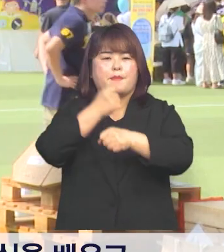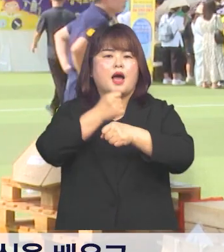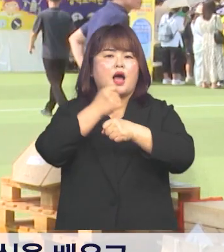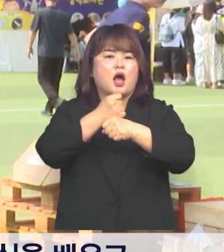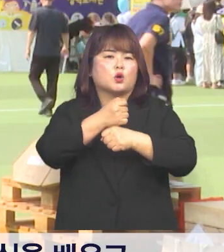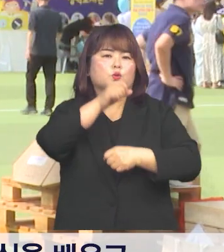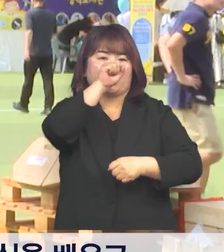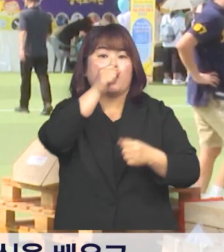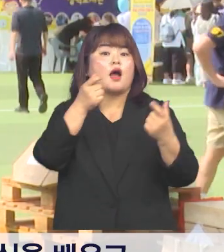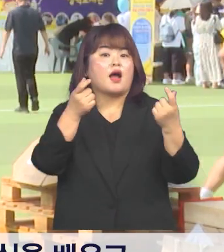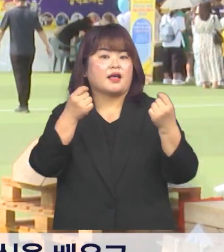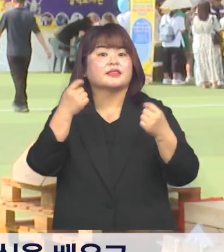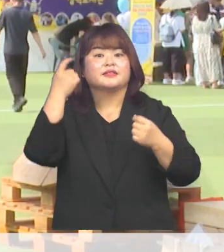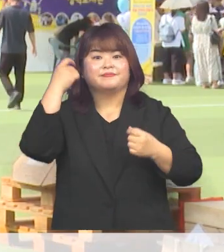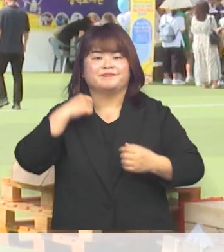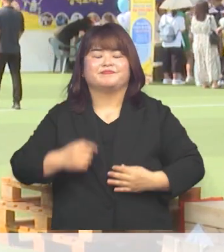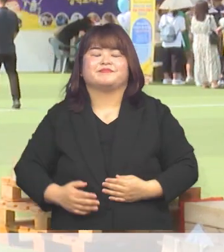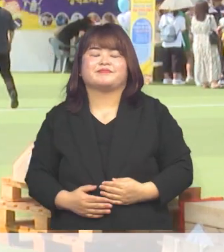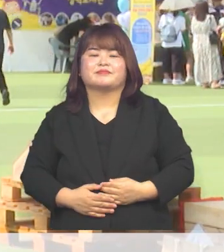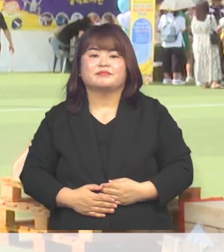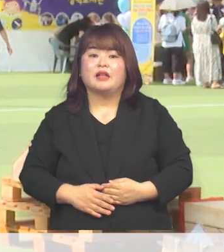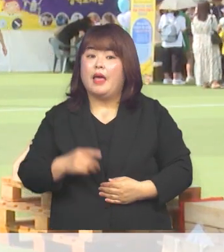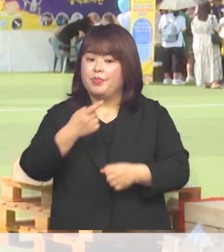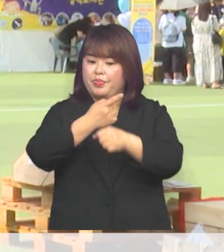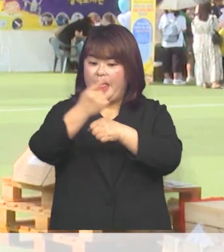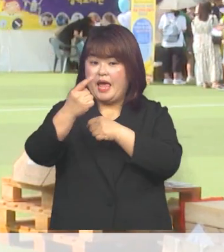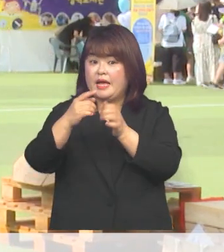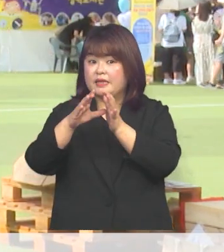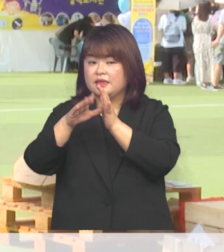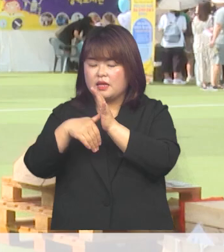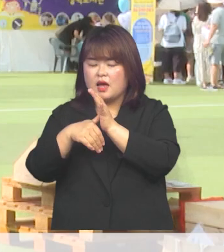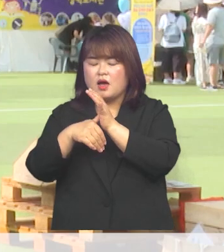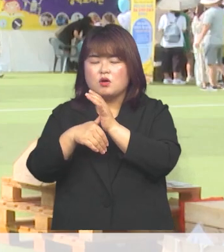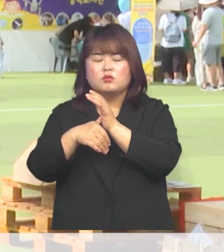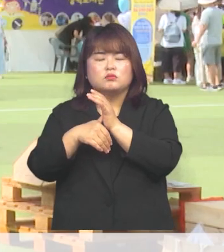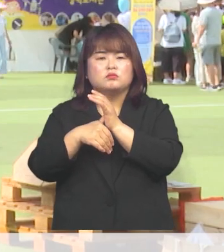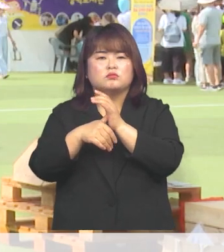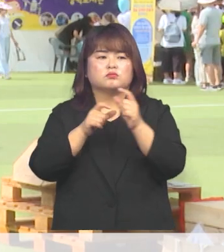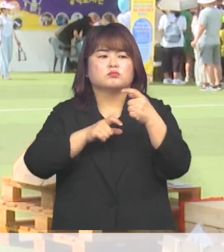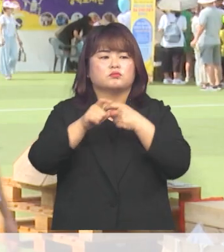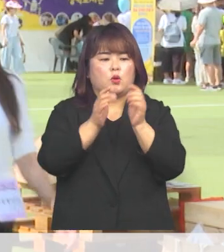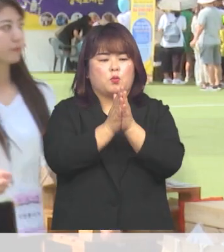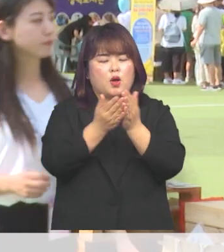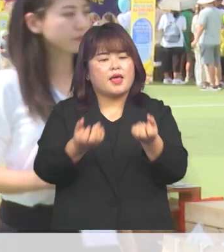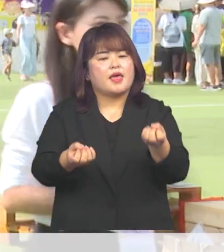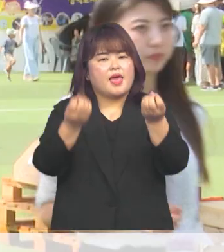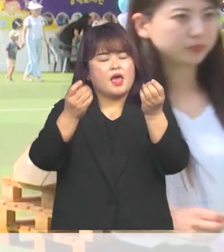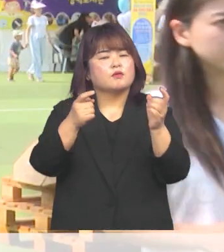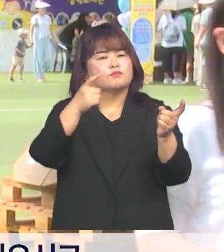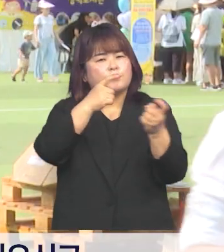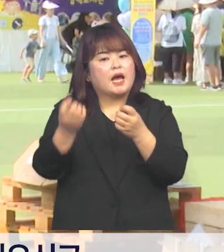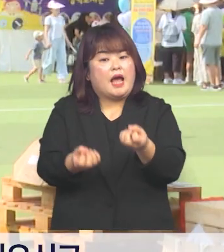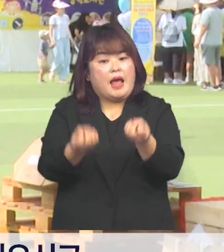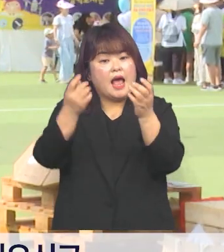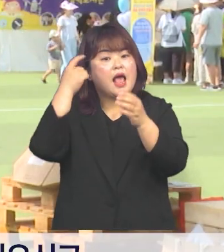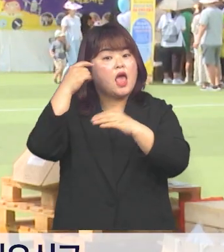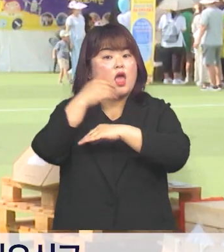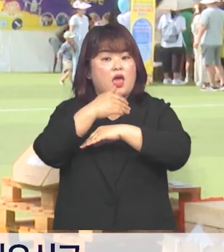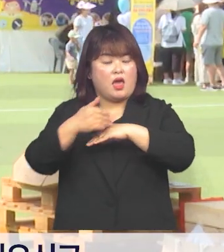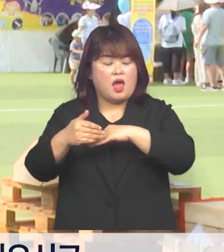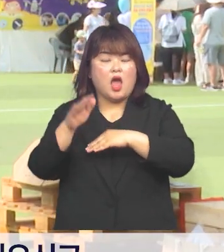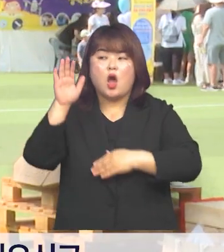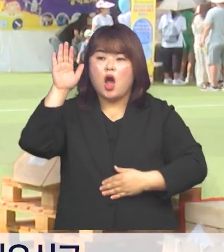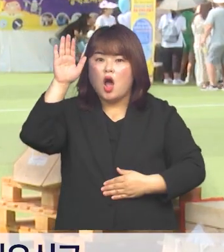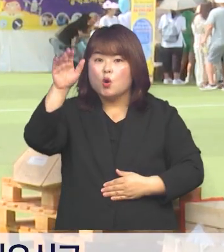나가시면 좋겠다는 생각을 합니다. 내년에도 이런 멋진 북 페스티벌을 계속 열 계획입니다. 우리